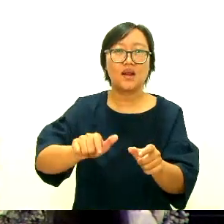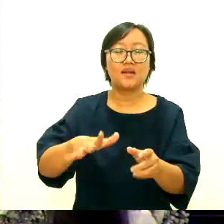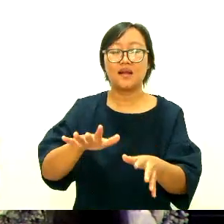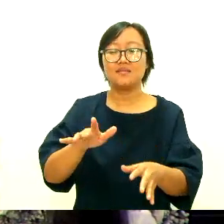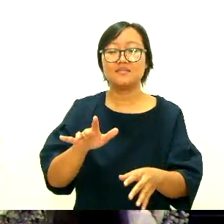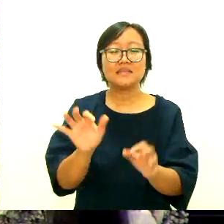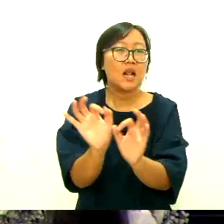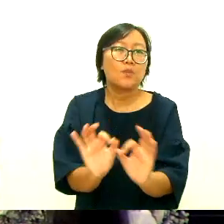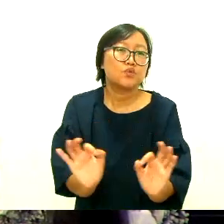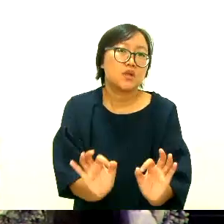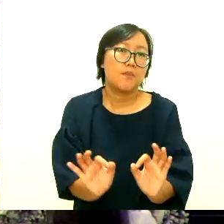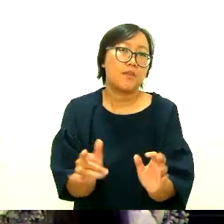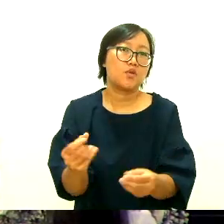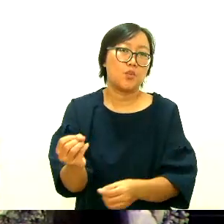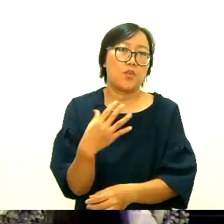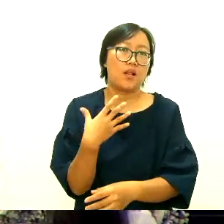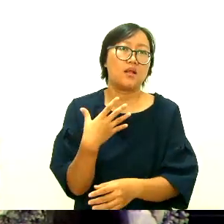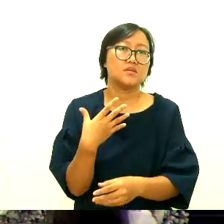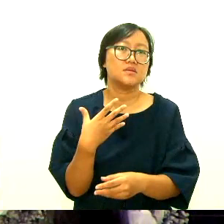apa-apa untuk membalas